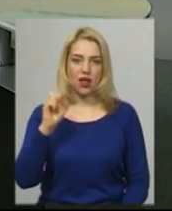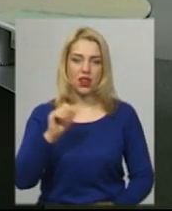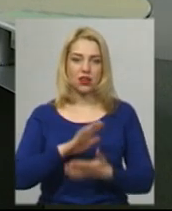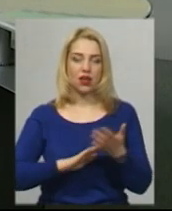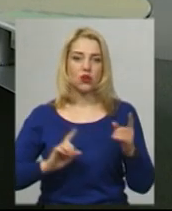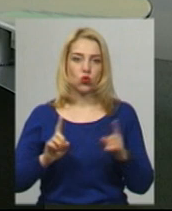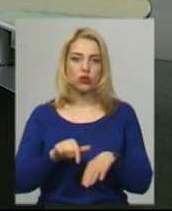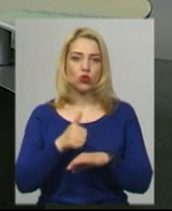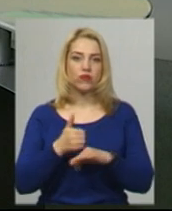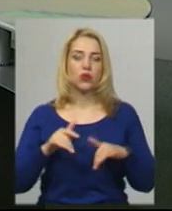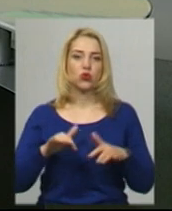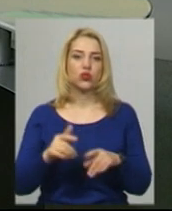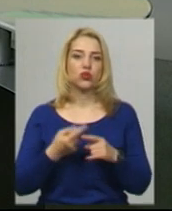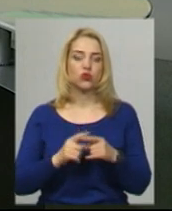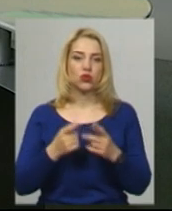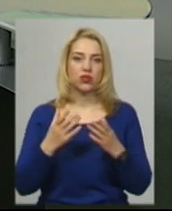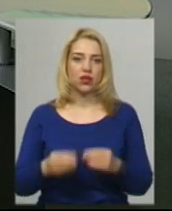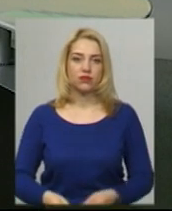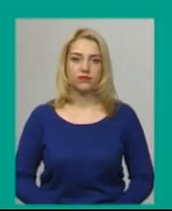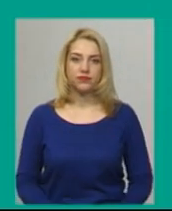Далі коротко про головні події цього дня.